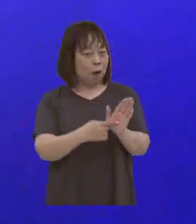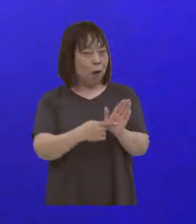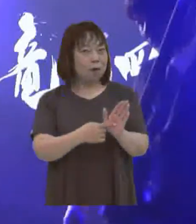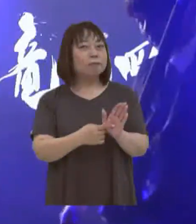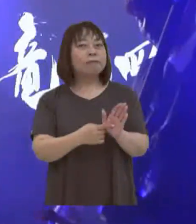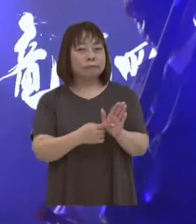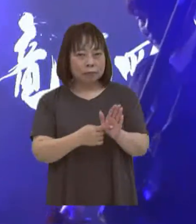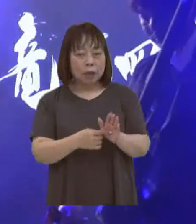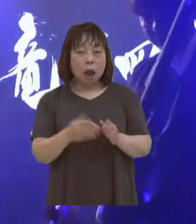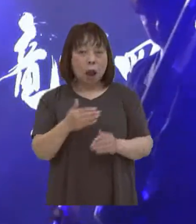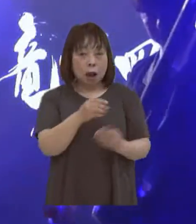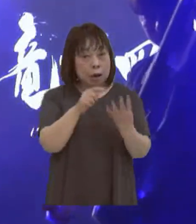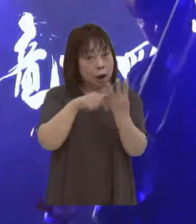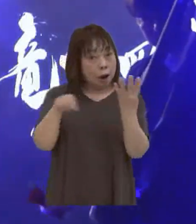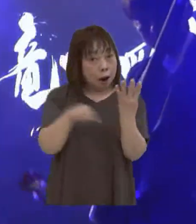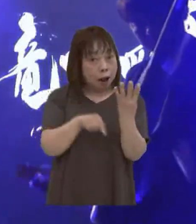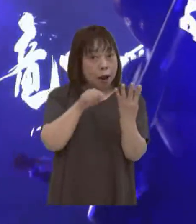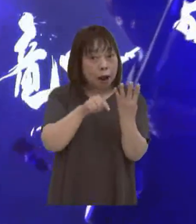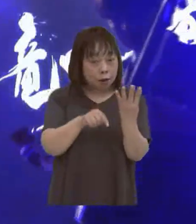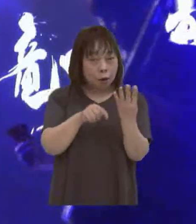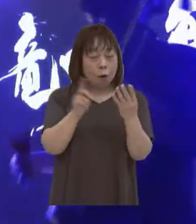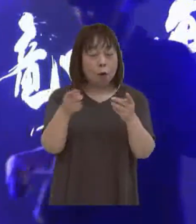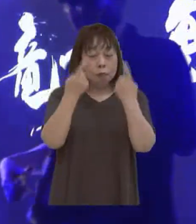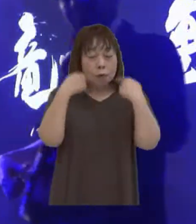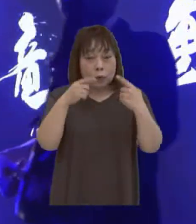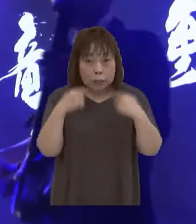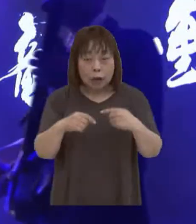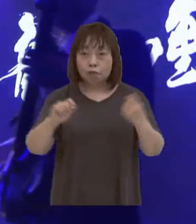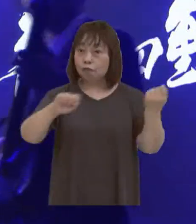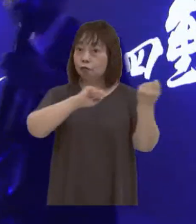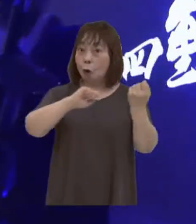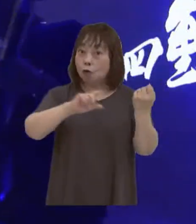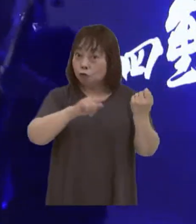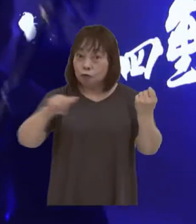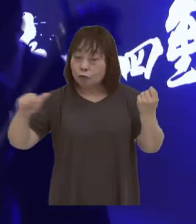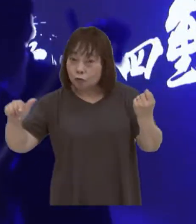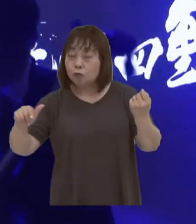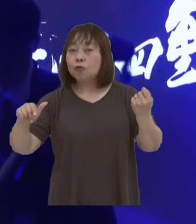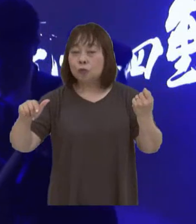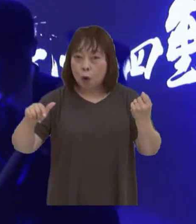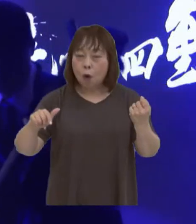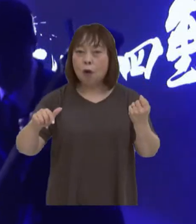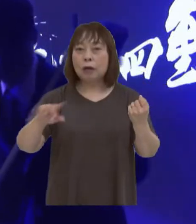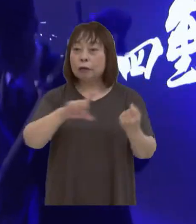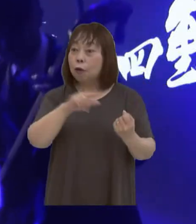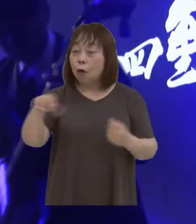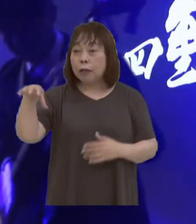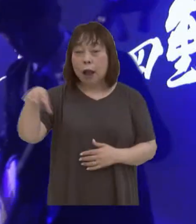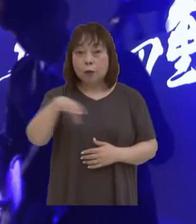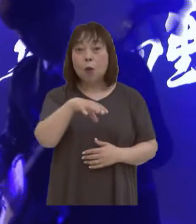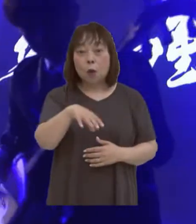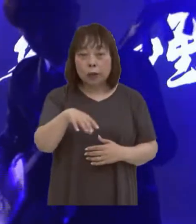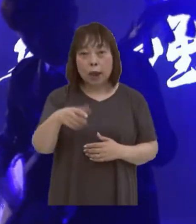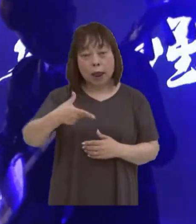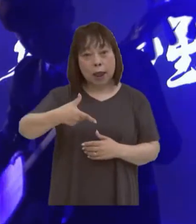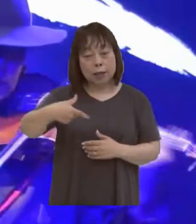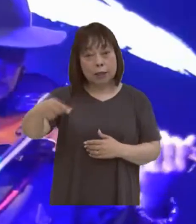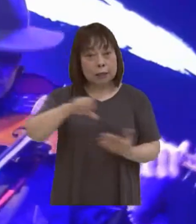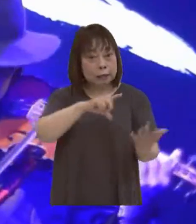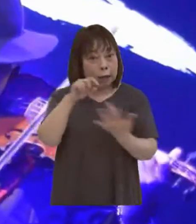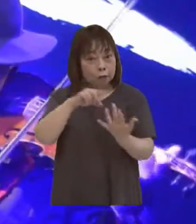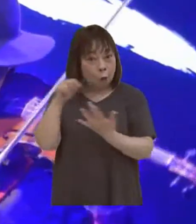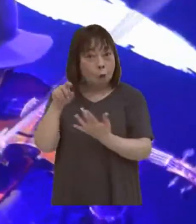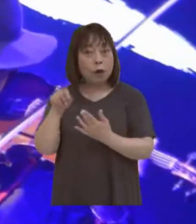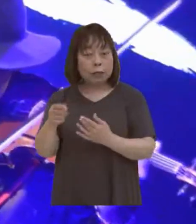なく彼らのオリジナル曲もさまざまなテーマソングとして採用され活動の幅を広げています